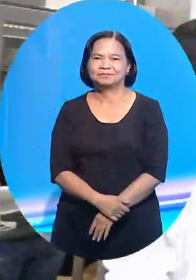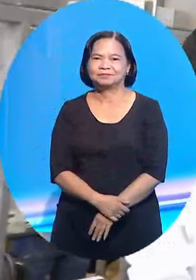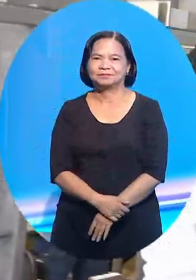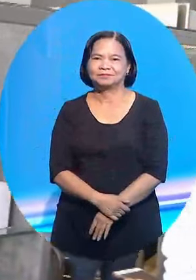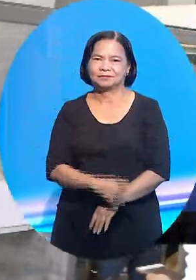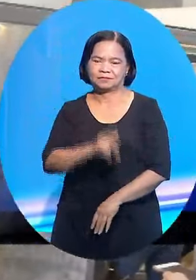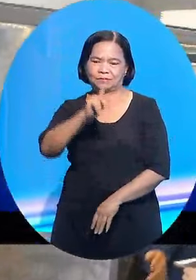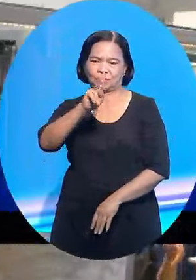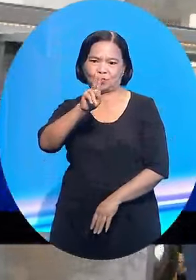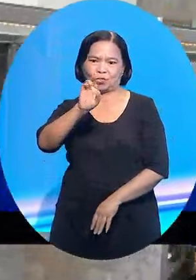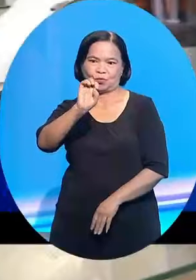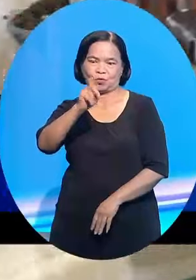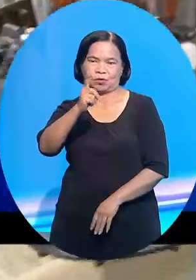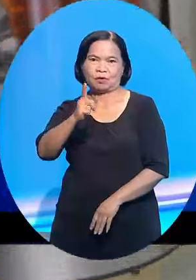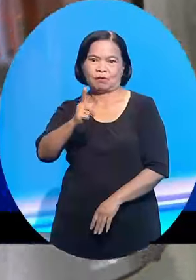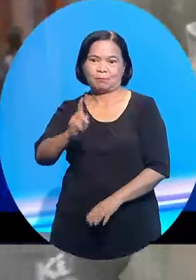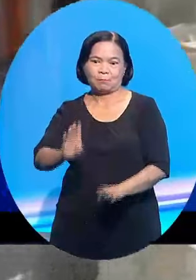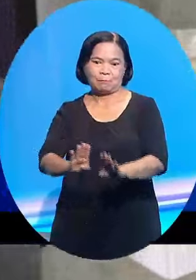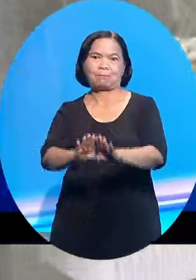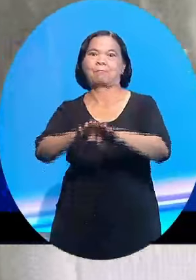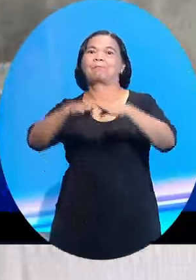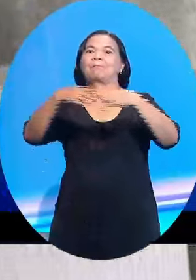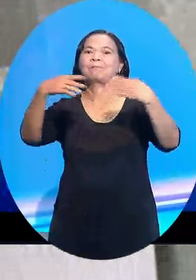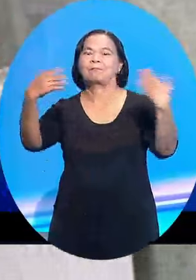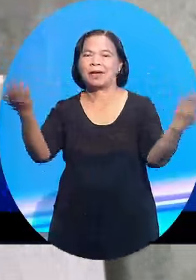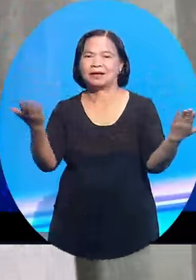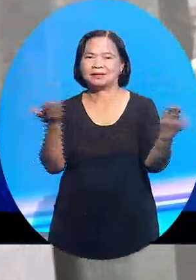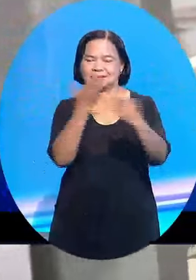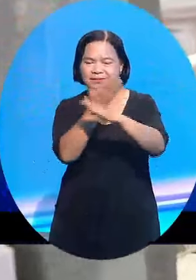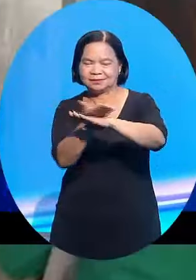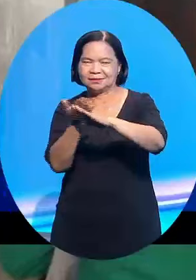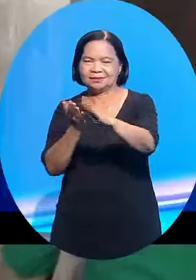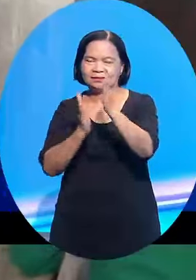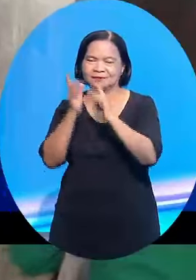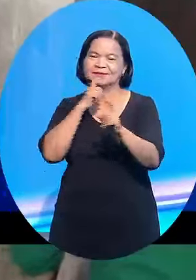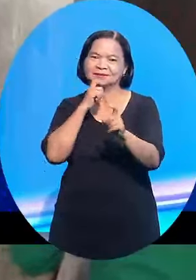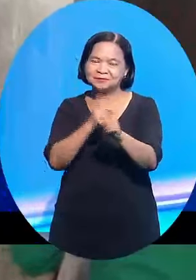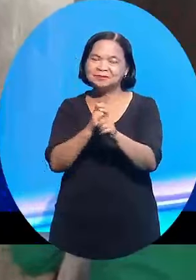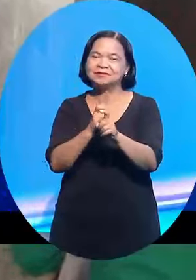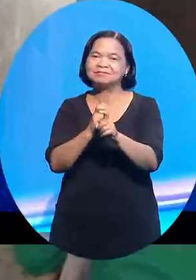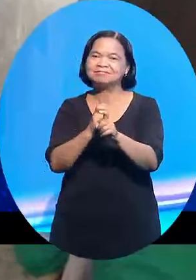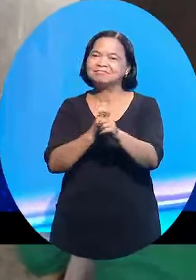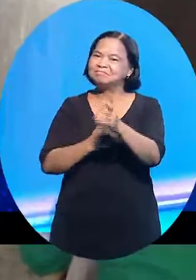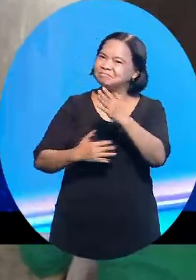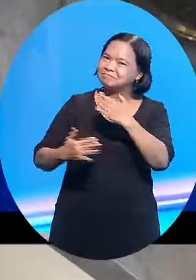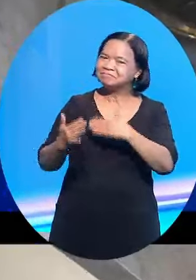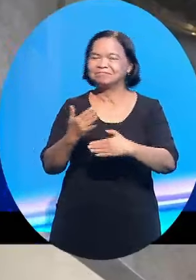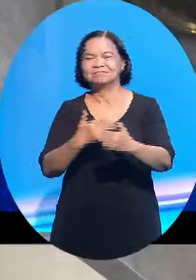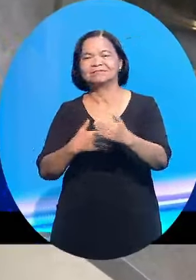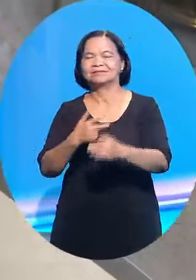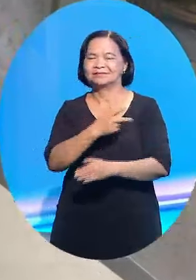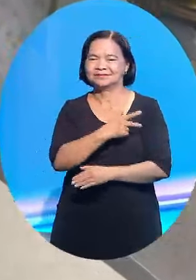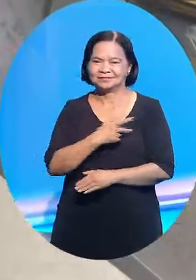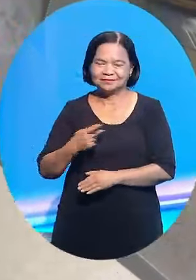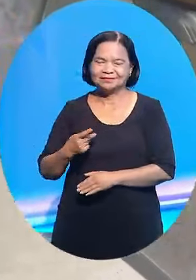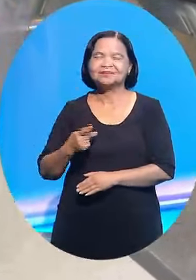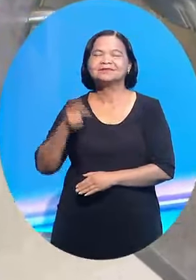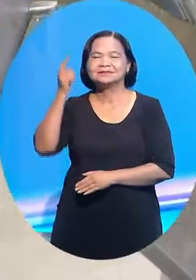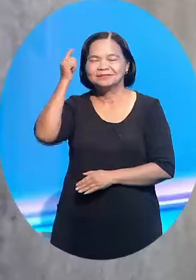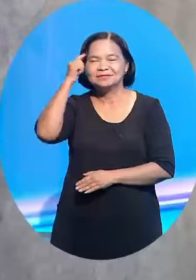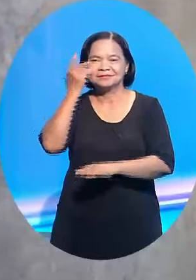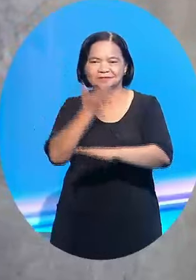Khu Trang Việt Nam đã khai trương showroom sản phẩm gia dụng cao cấp tại thành phố Thủ Đức, mang đến một không gian sang trọng hiện đại, nơi khách hàng có thể dễ dàng trải nghiệm